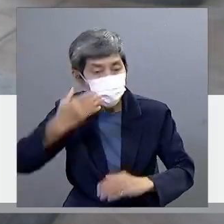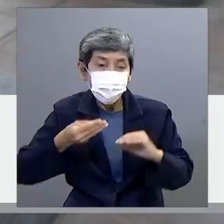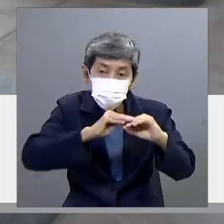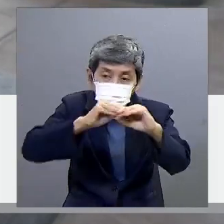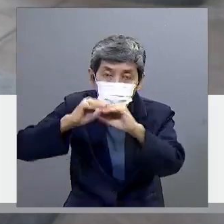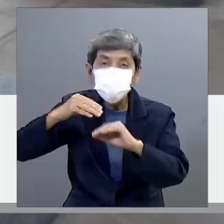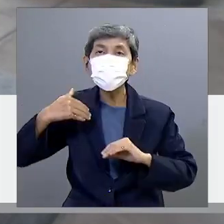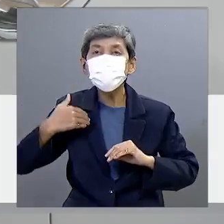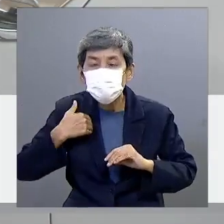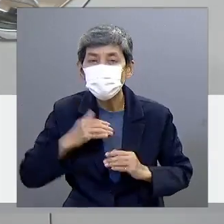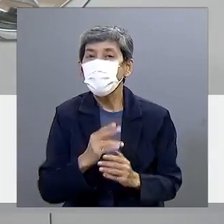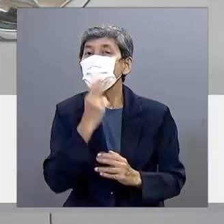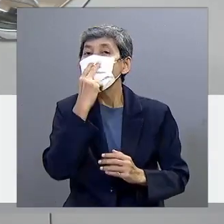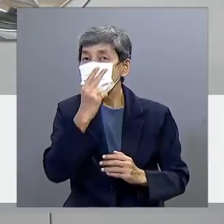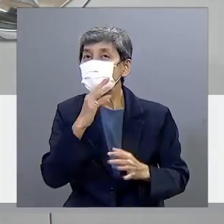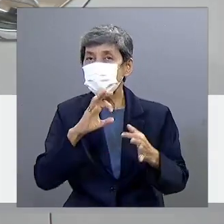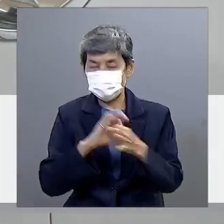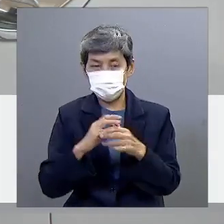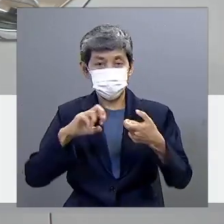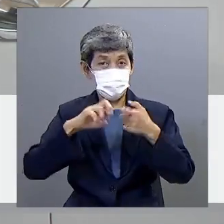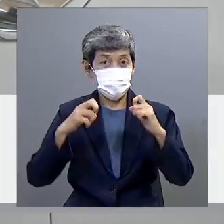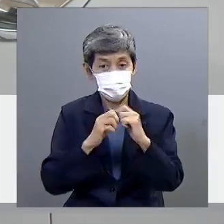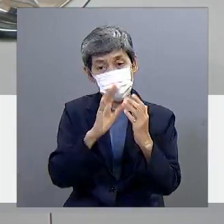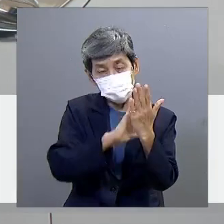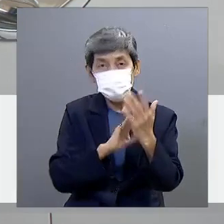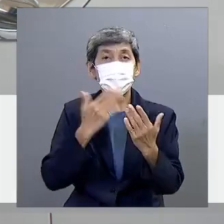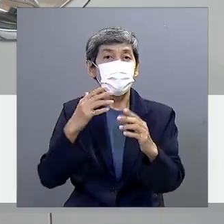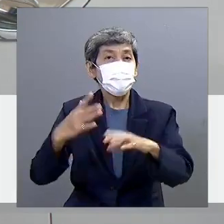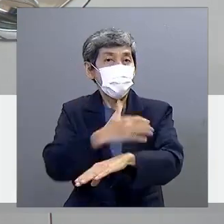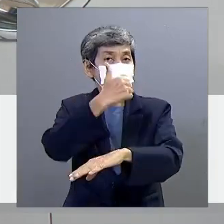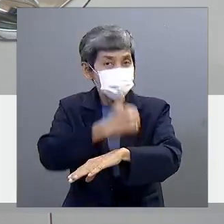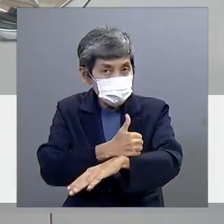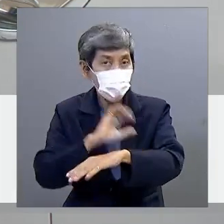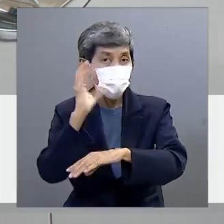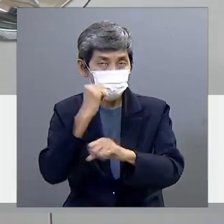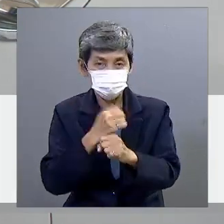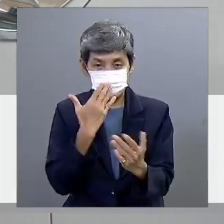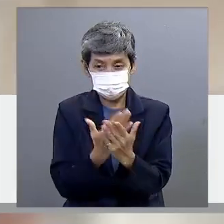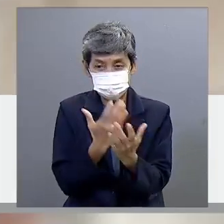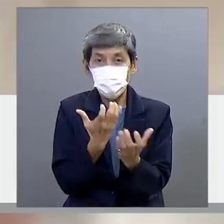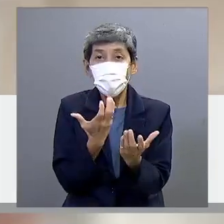มื่อรวมกับสถานการณ์ภูมิรัฐศาสตร์การเมืองโลกการคาดการณ์ว่าอัตราเงินเฟ้อจะลง